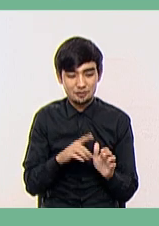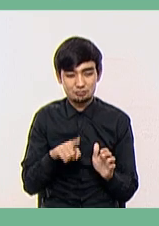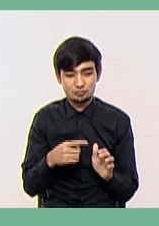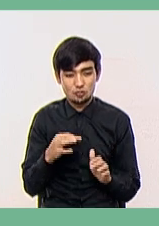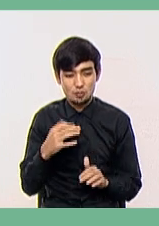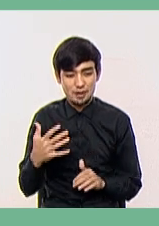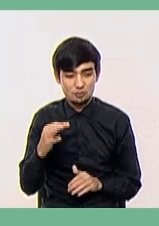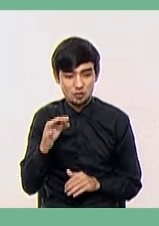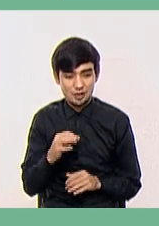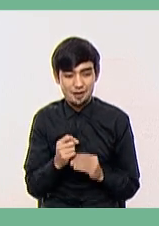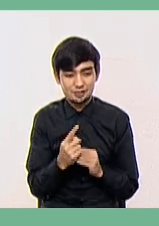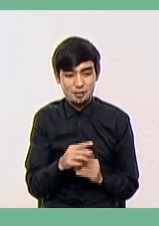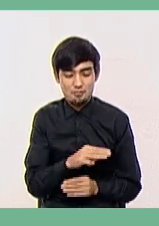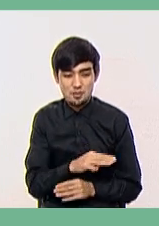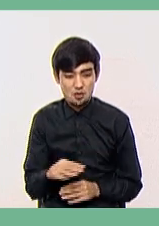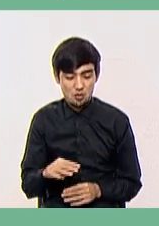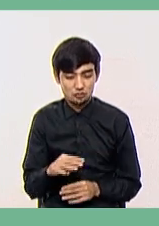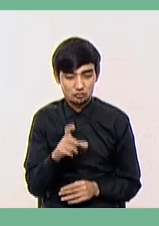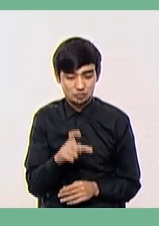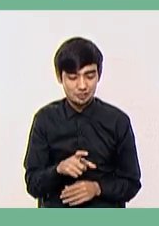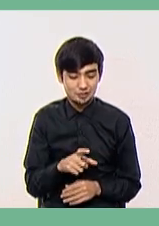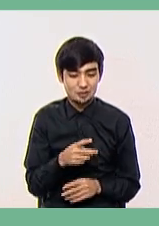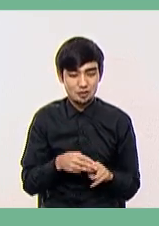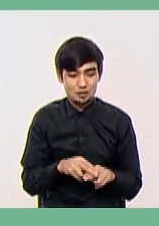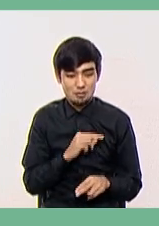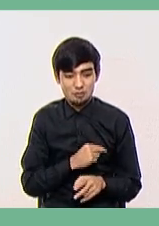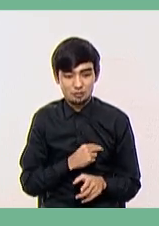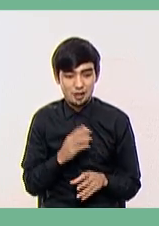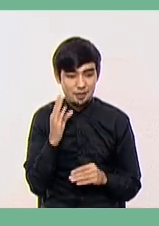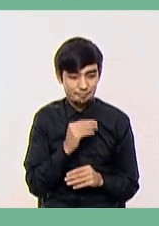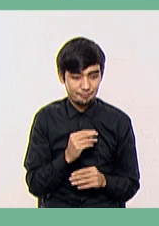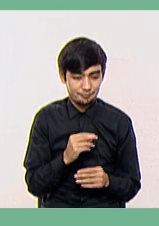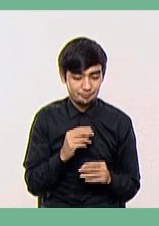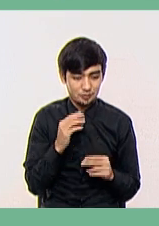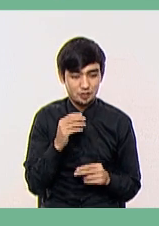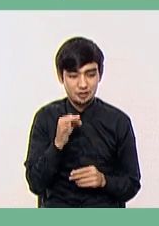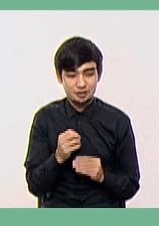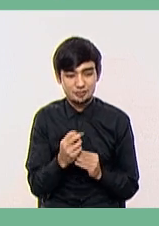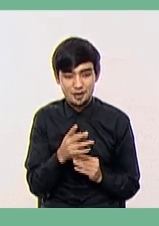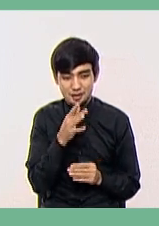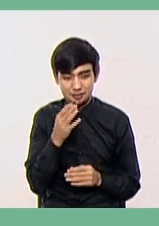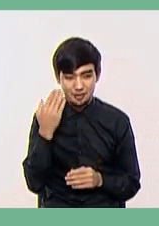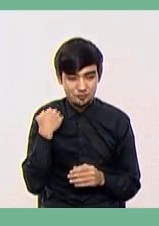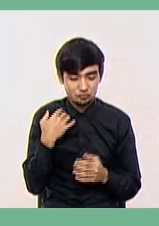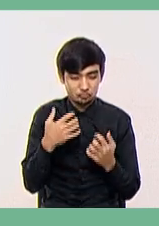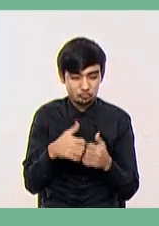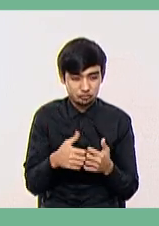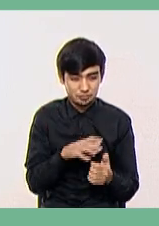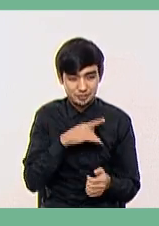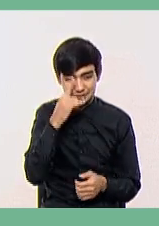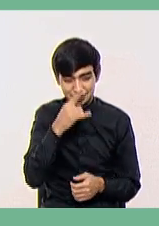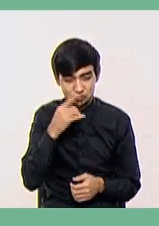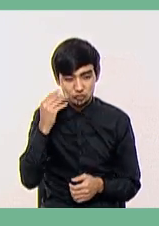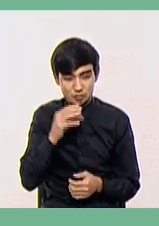59,15% яғни 11 миллионнан астам адам еңбекке жарамды деп танылған. Айта кетсек, 12 жыл бұрынғы санақ кезінде қазақ халқының